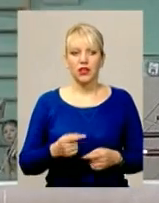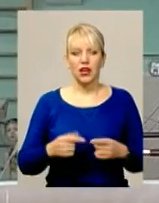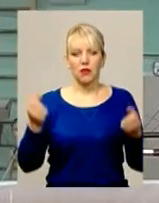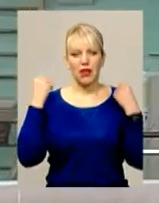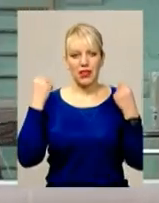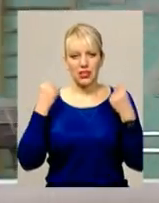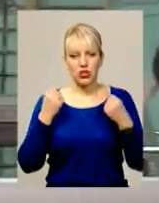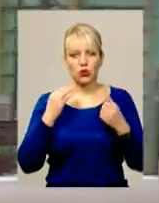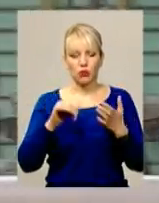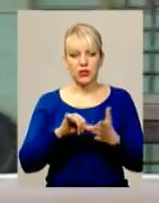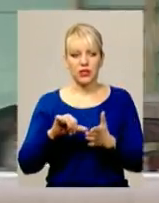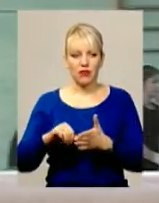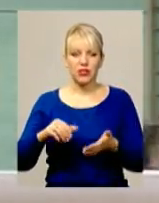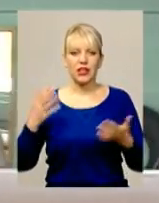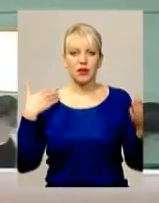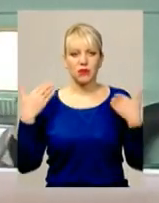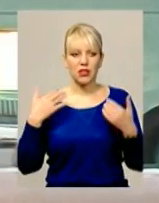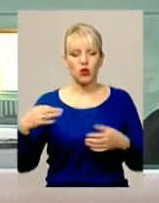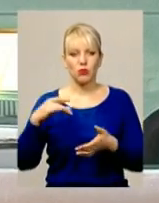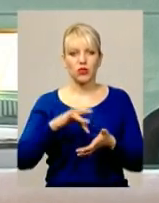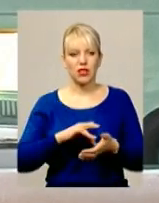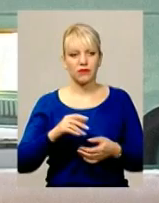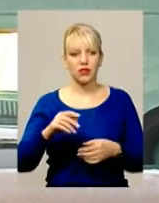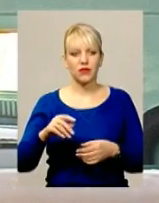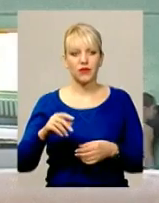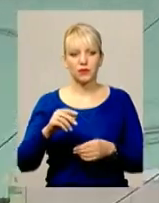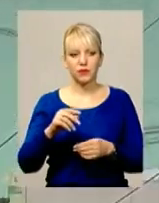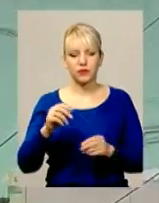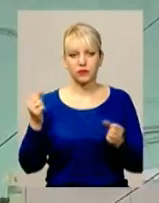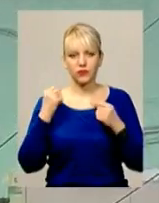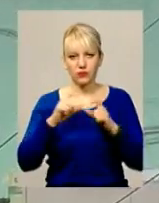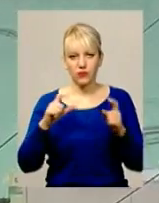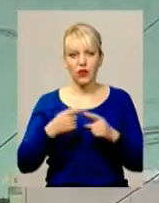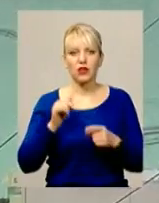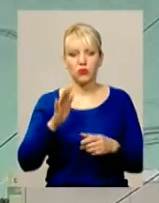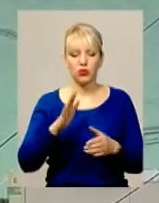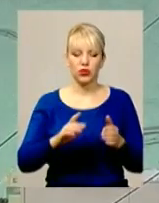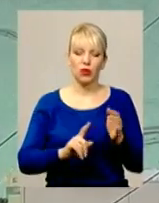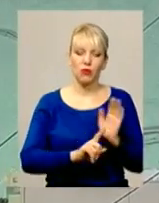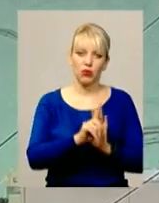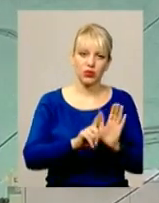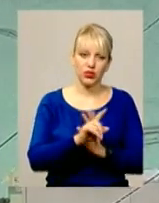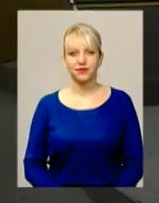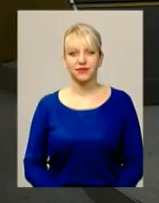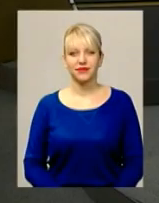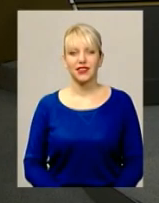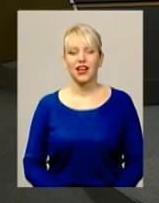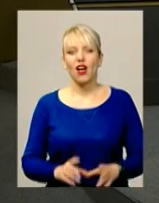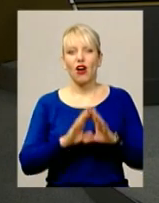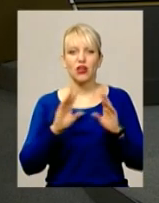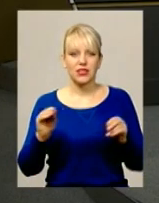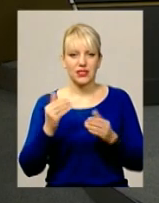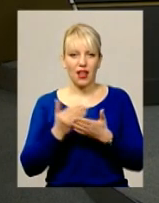турнірі представлять гімнасти обласного центру фізичного виховання учнівської молоді. Серед них будуть як початківці, так і досвідчені спортсмени. Це